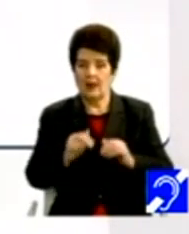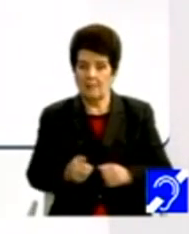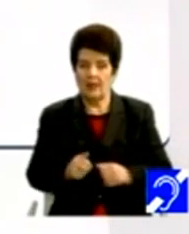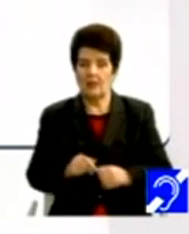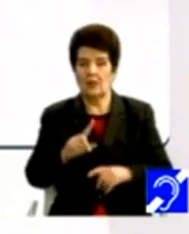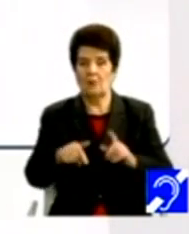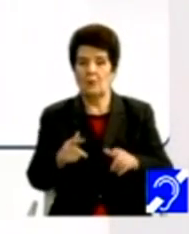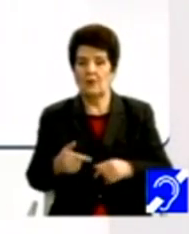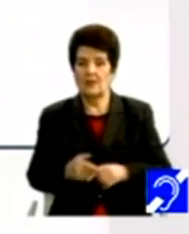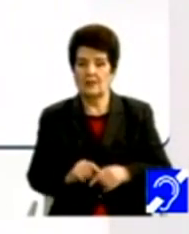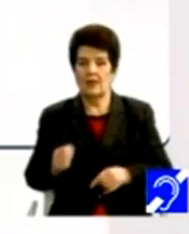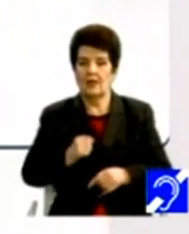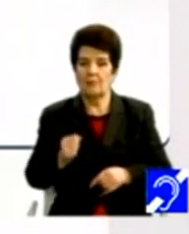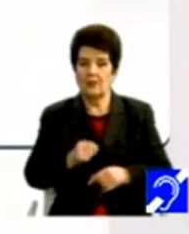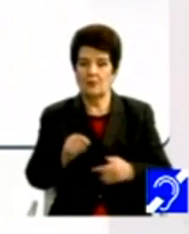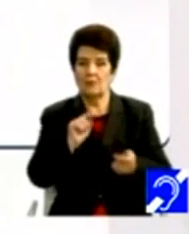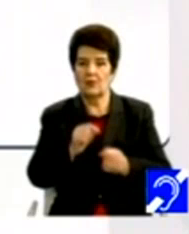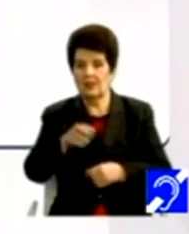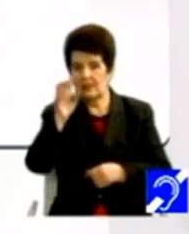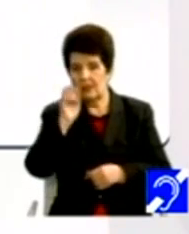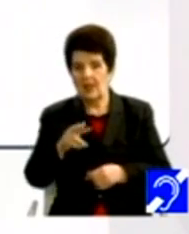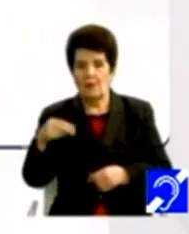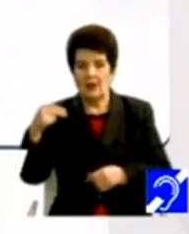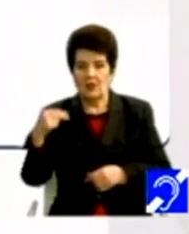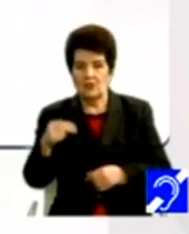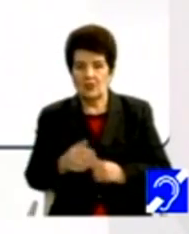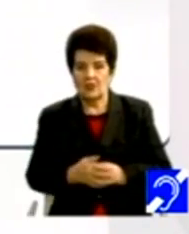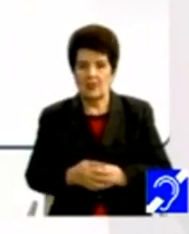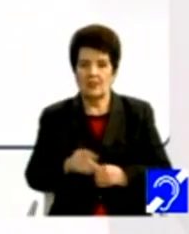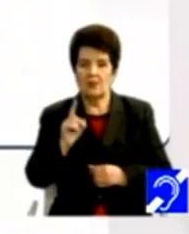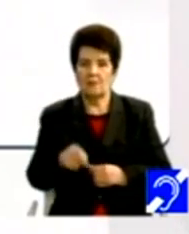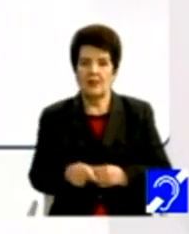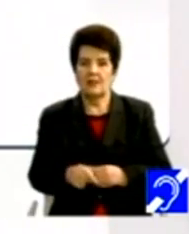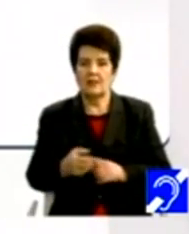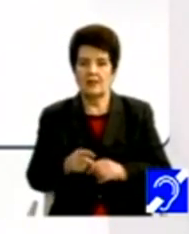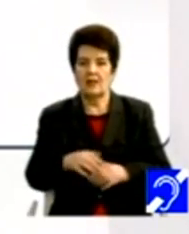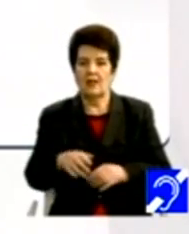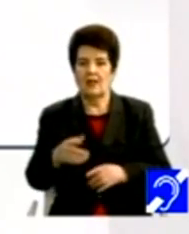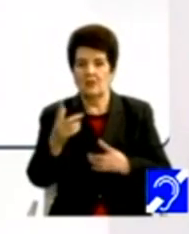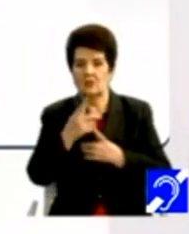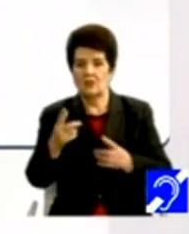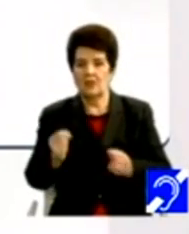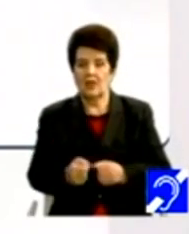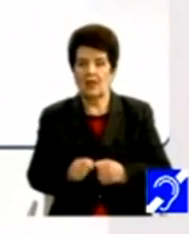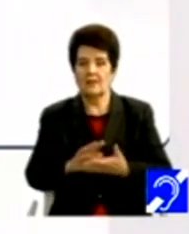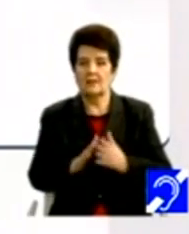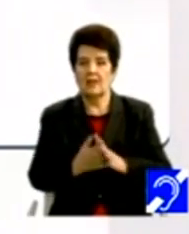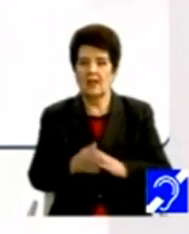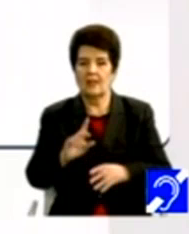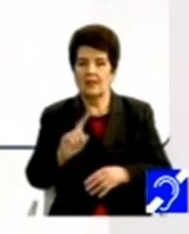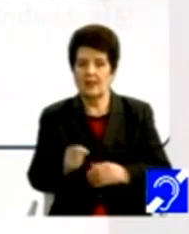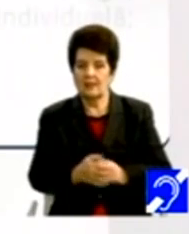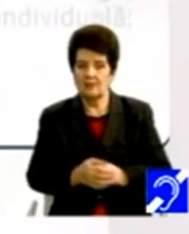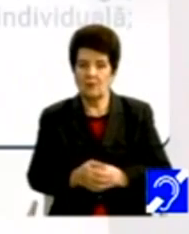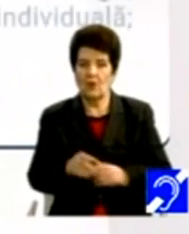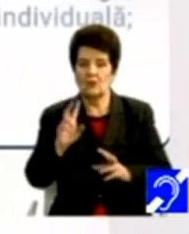în caz de agresiune armată îndreptată împotriva țării, președintele ia măsuri pentru respingerea agresiunii și declară stare de război. Conferă